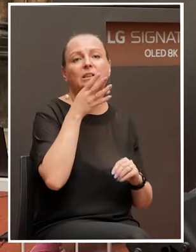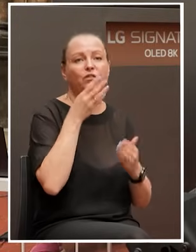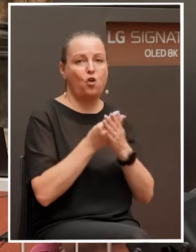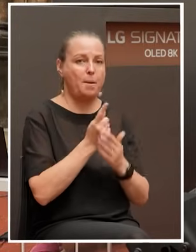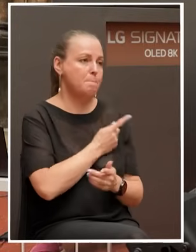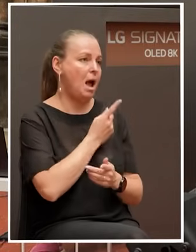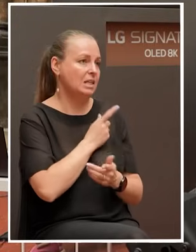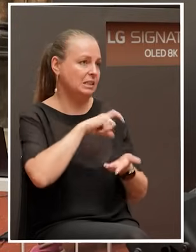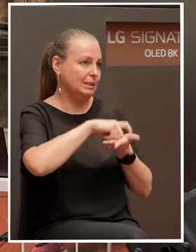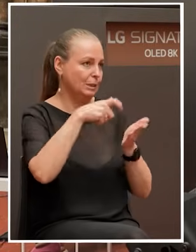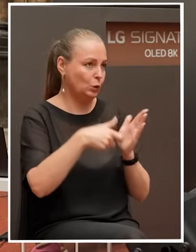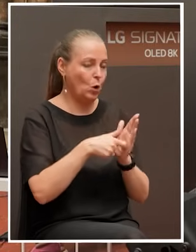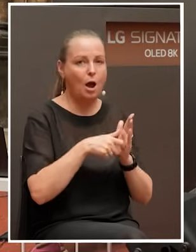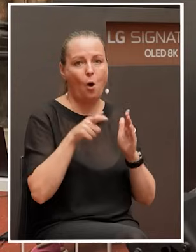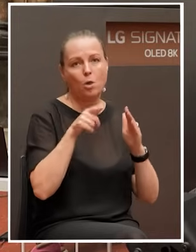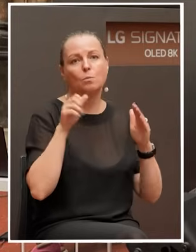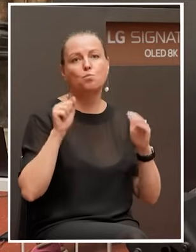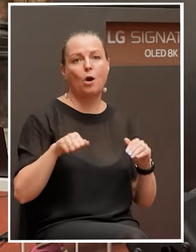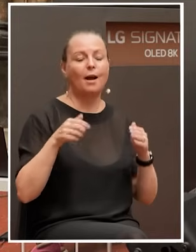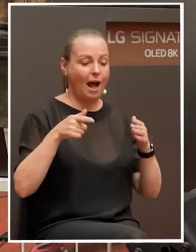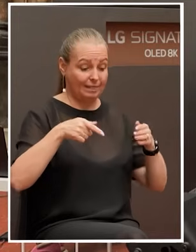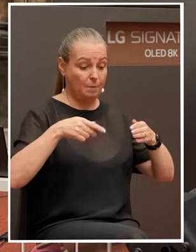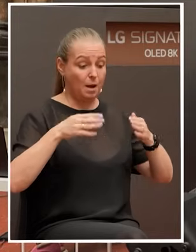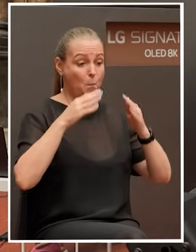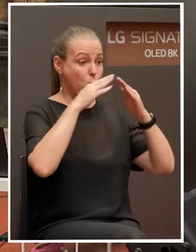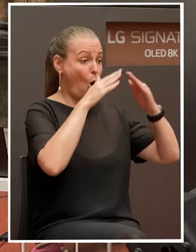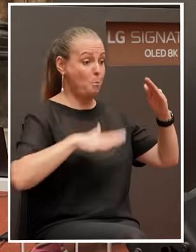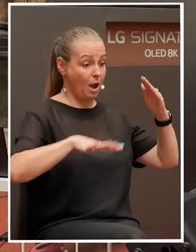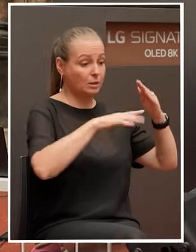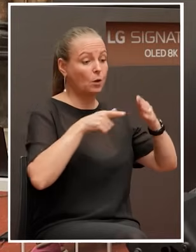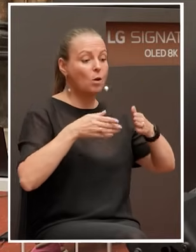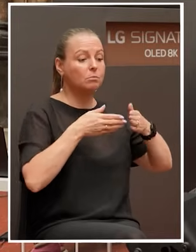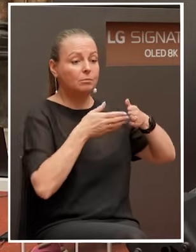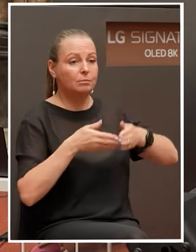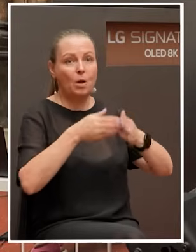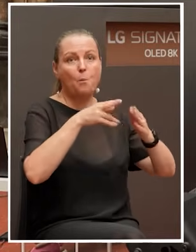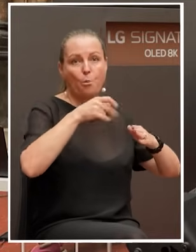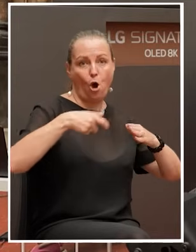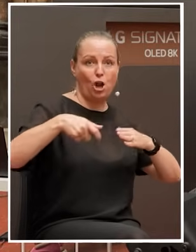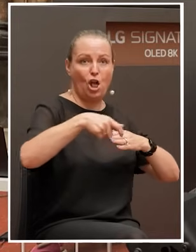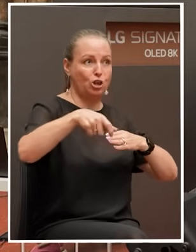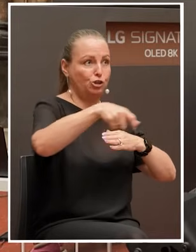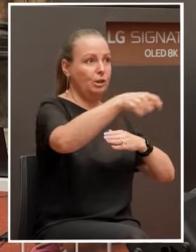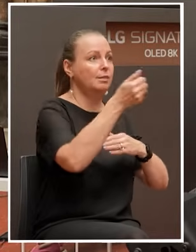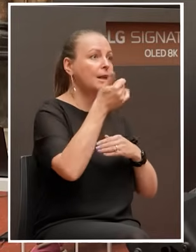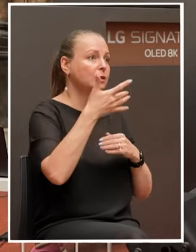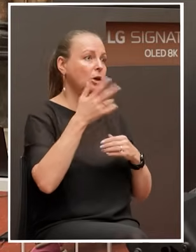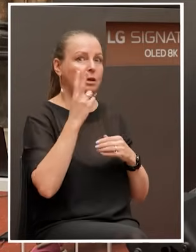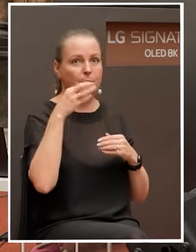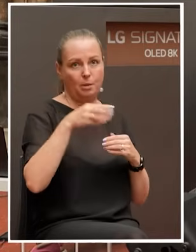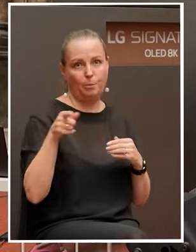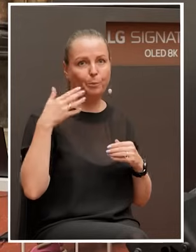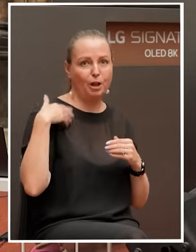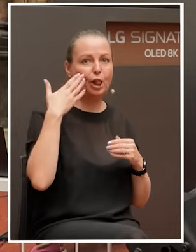своего поместья он мог выплыть в эту речку, и поскольку там было несколько километров, ему, безусловно, было